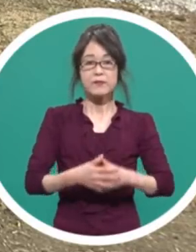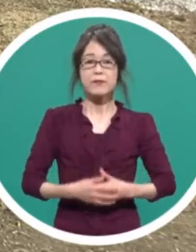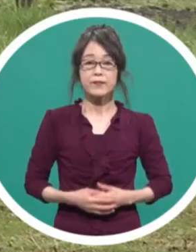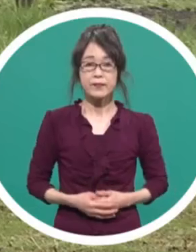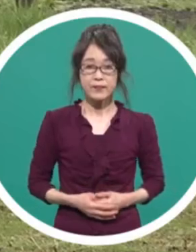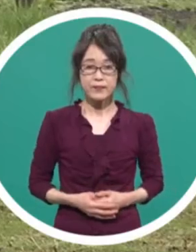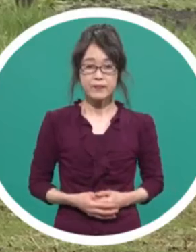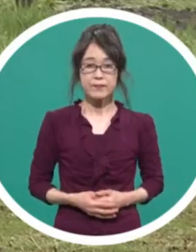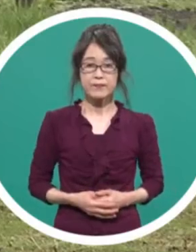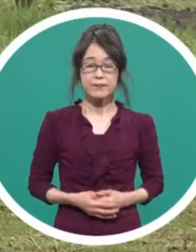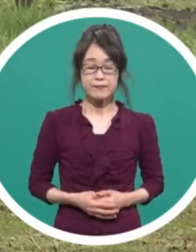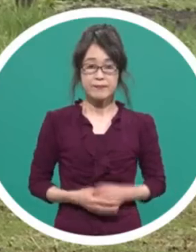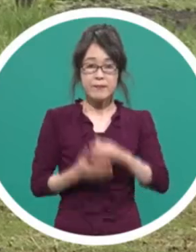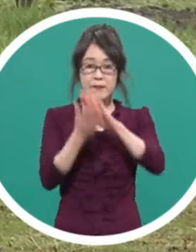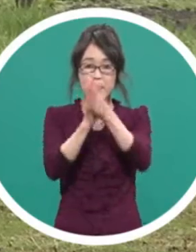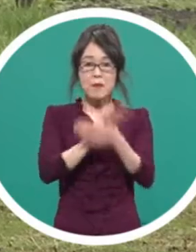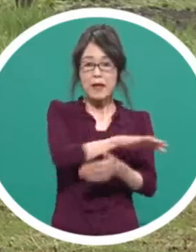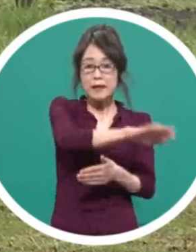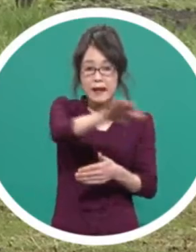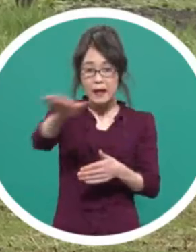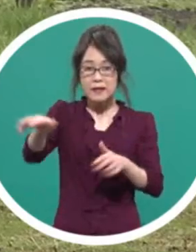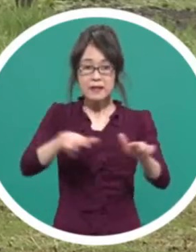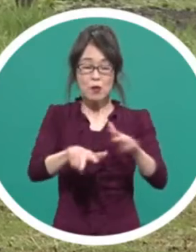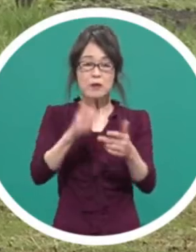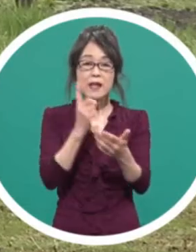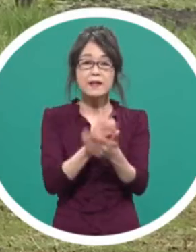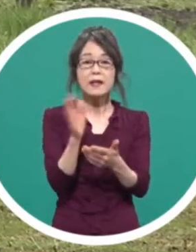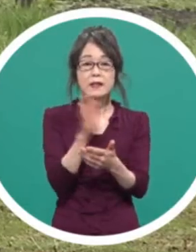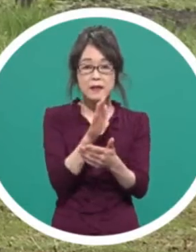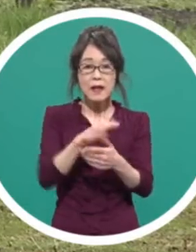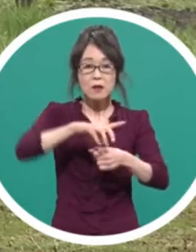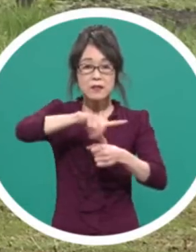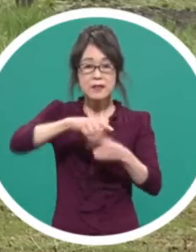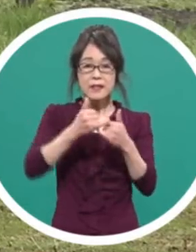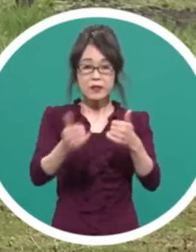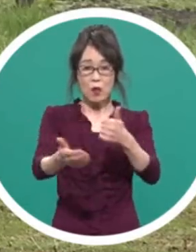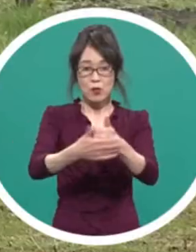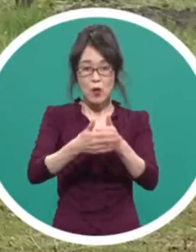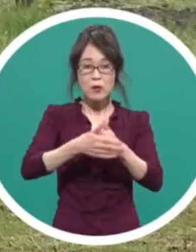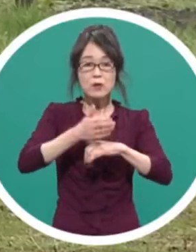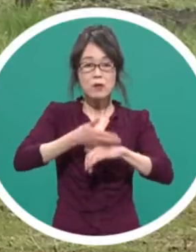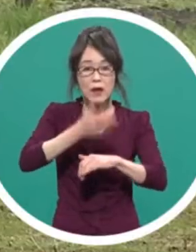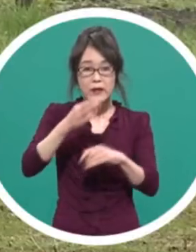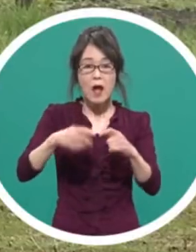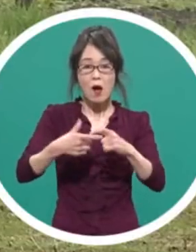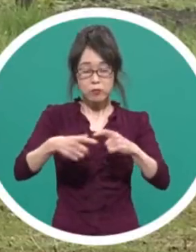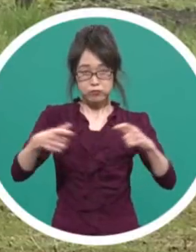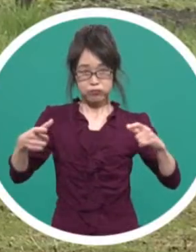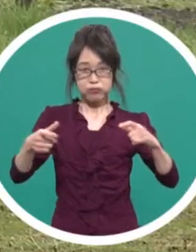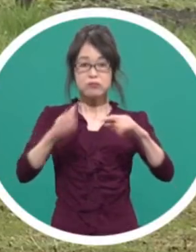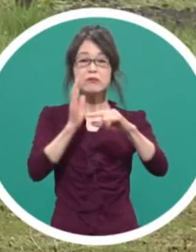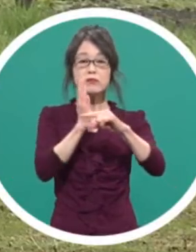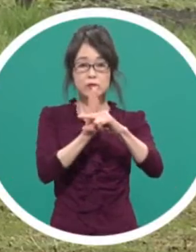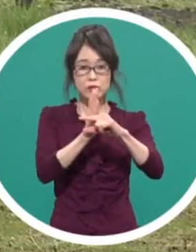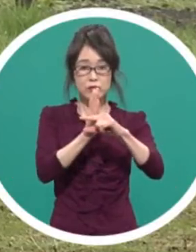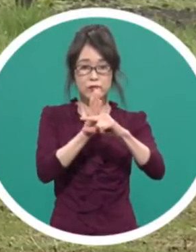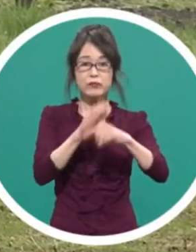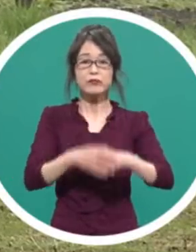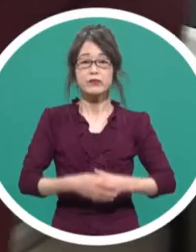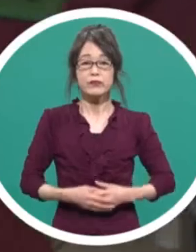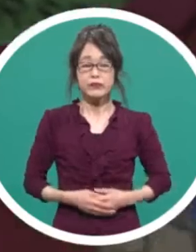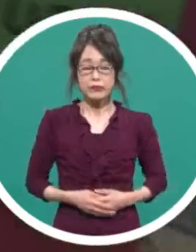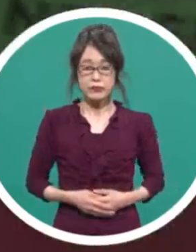だ。県内では行政だけでなく、このように地域の人たちの協力によって増えつつある。